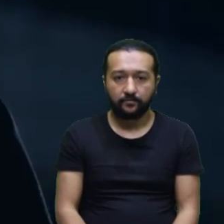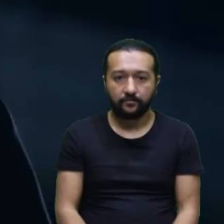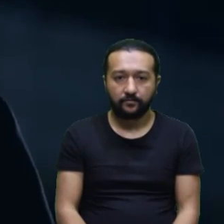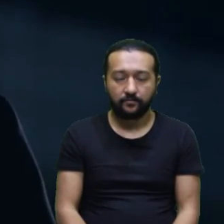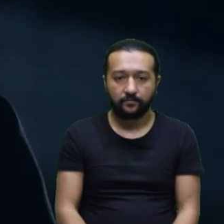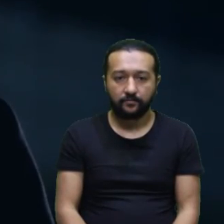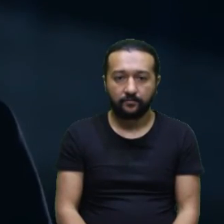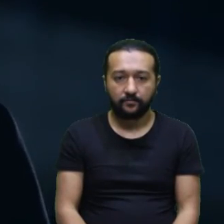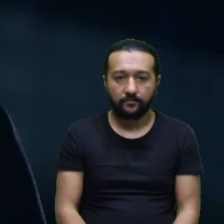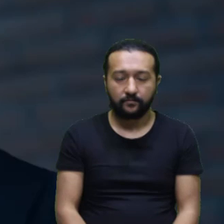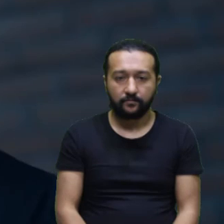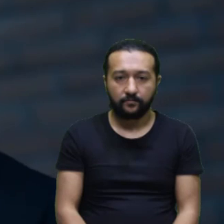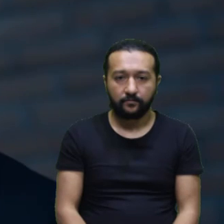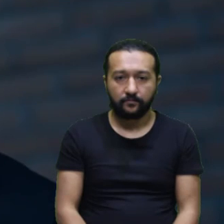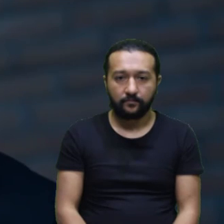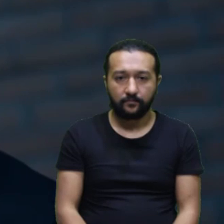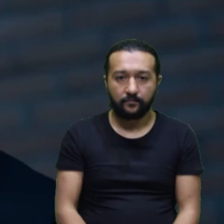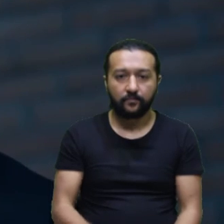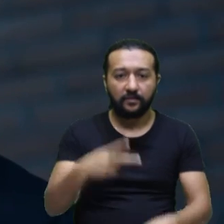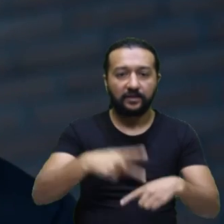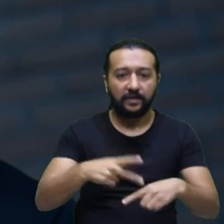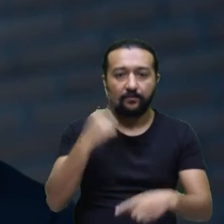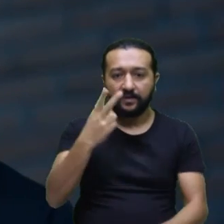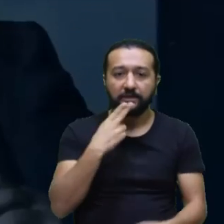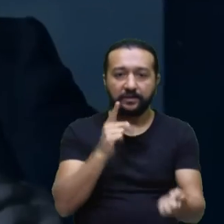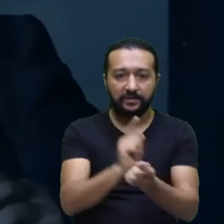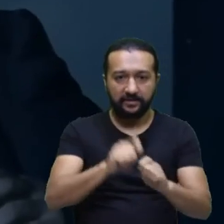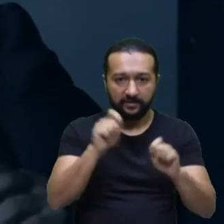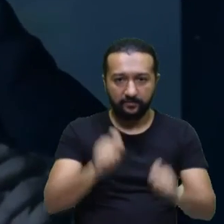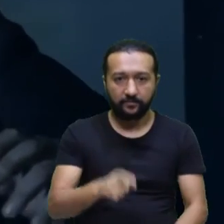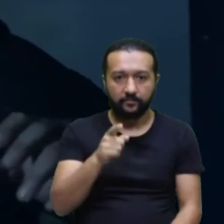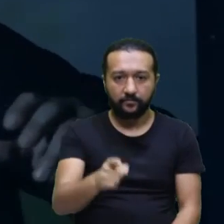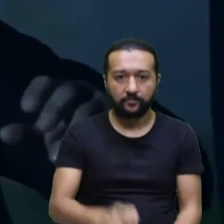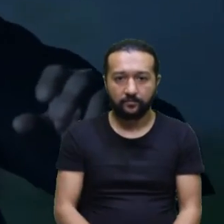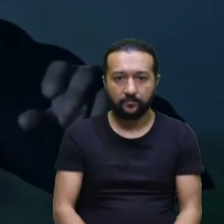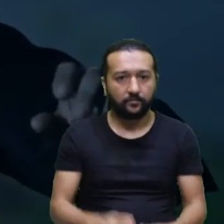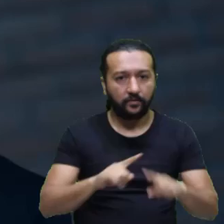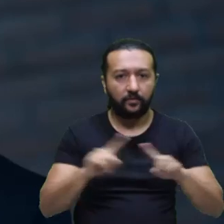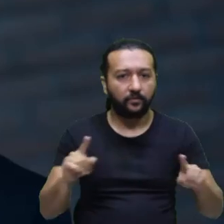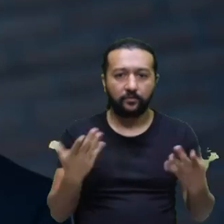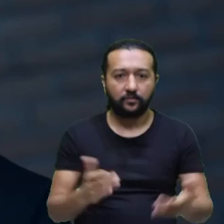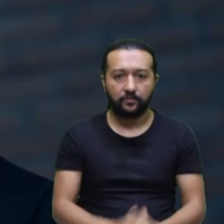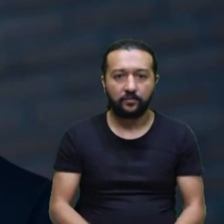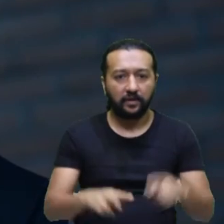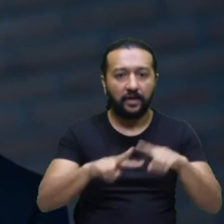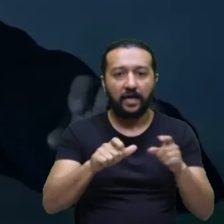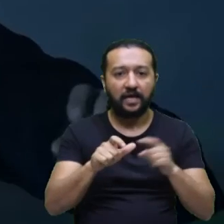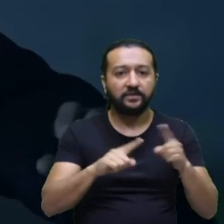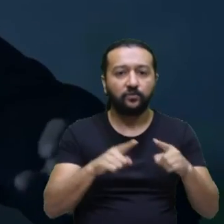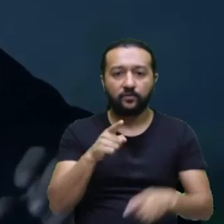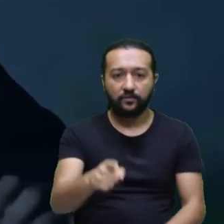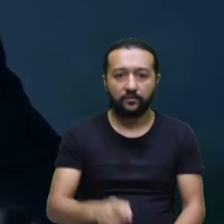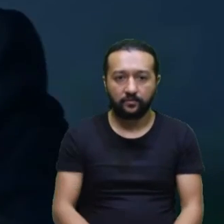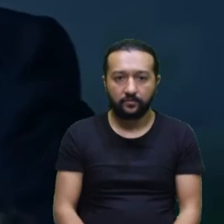kaldı. Kerim geriden seyrediyor. Zeynep diye biriyle de iş yaptın mı? Hayır. Asya